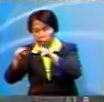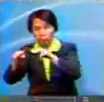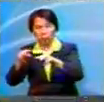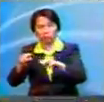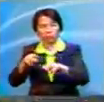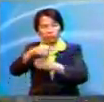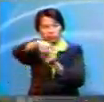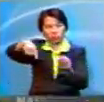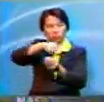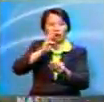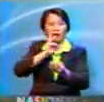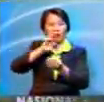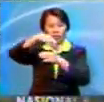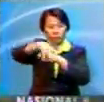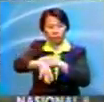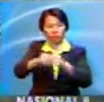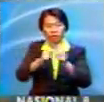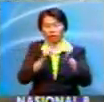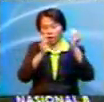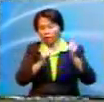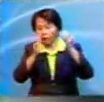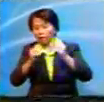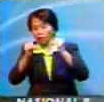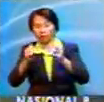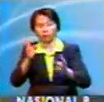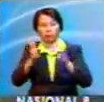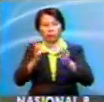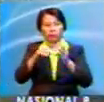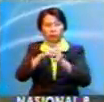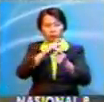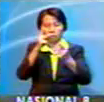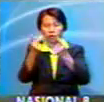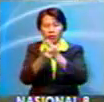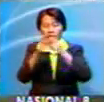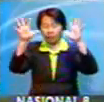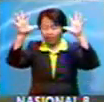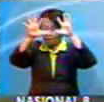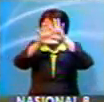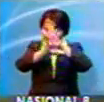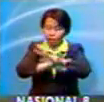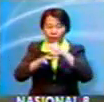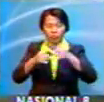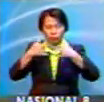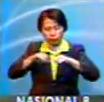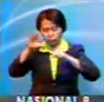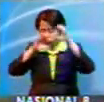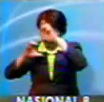sekitar air terjun ini dengan harapan walaupun dalam keadaan kegelapan malam mereka perlu